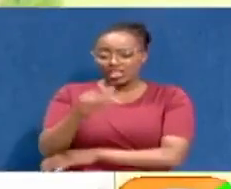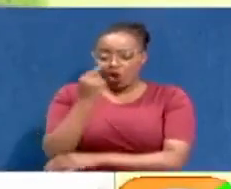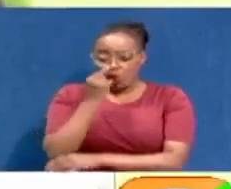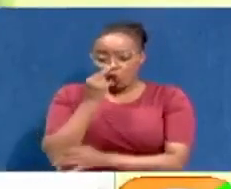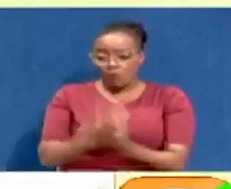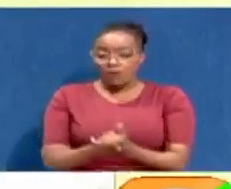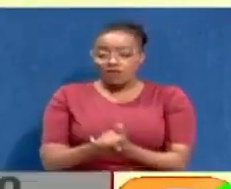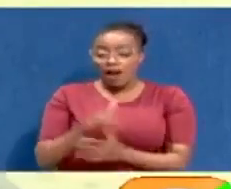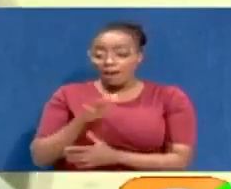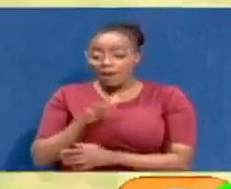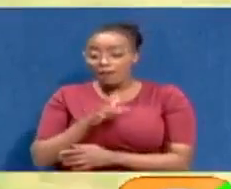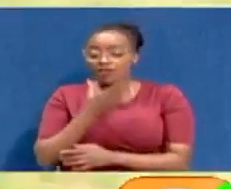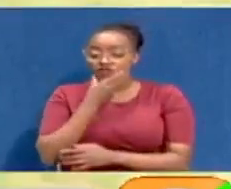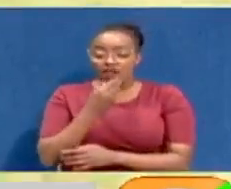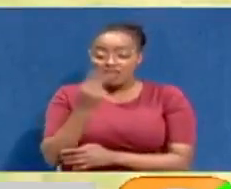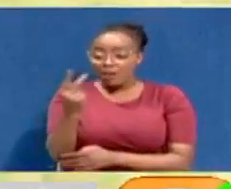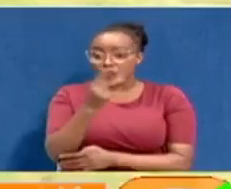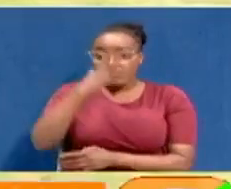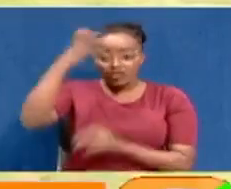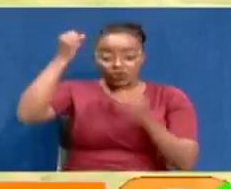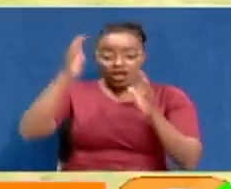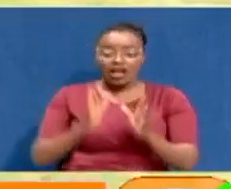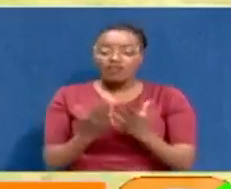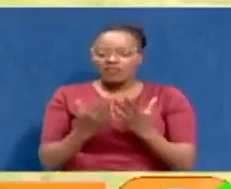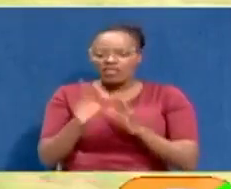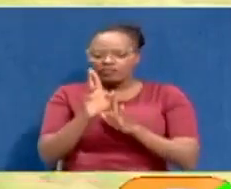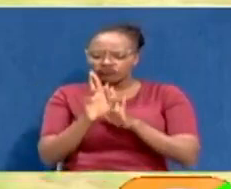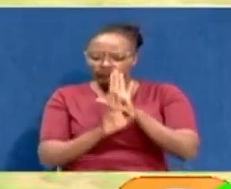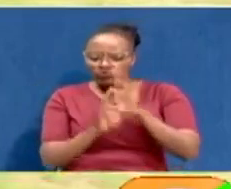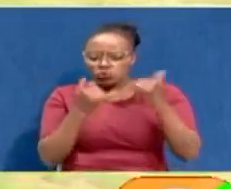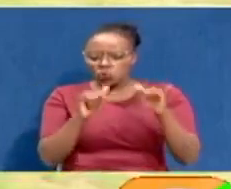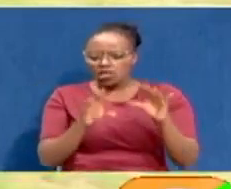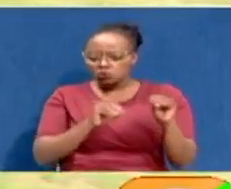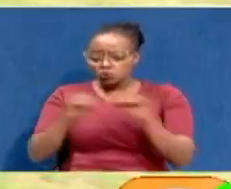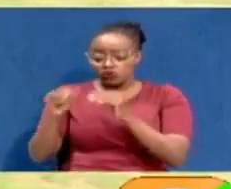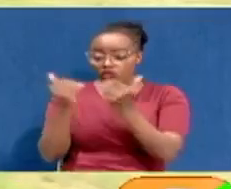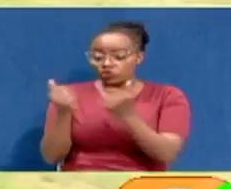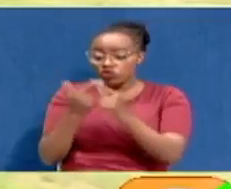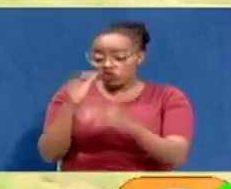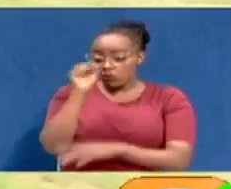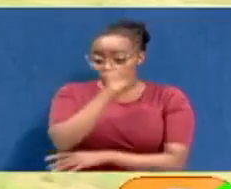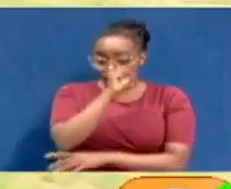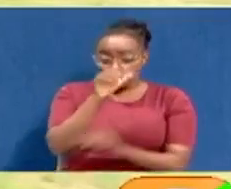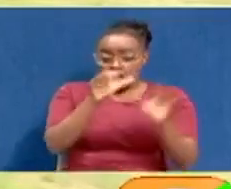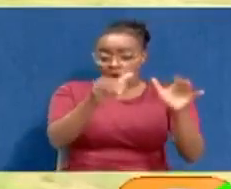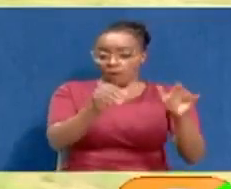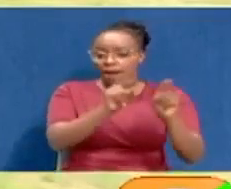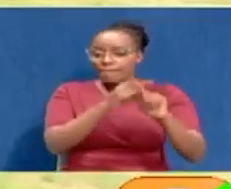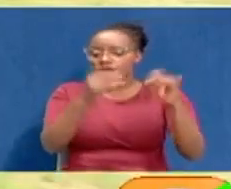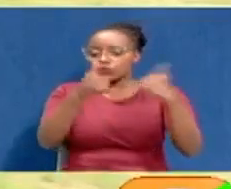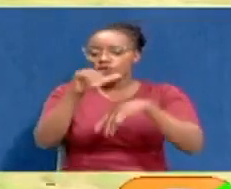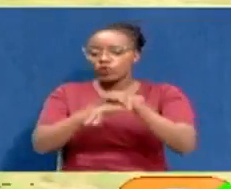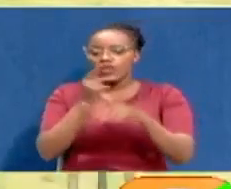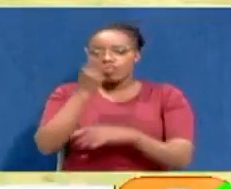Baba ni mlevi, mama ni mlevi. Ni mikakati iliyowekwa si tu kuondoa watoto hawa mitaani, bali pia kuweka mikakati ya